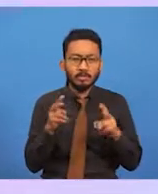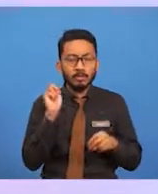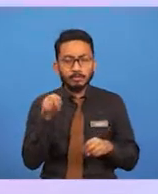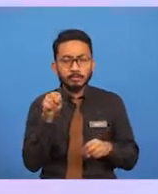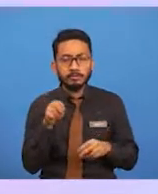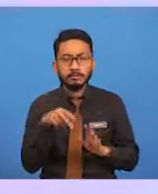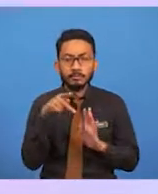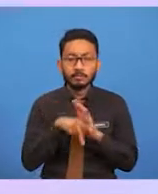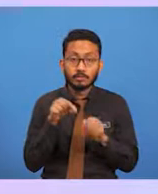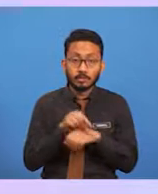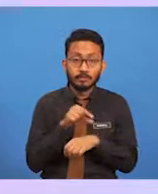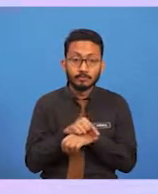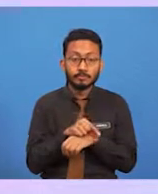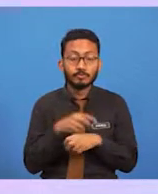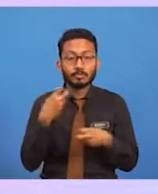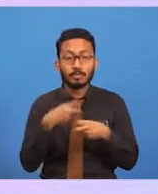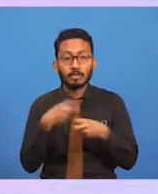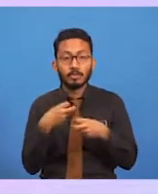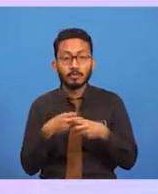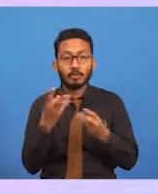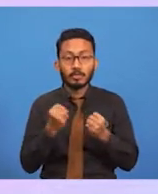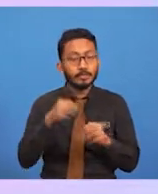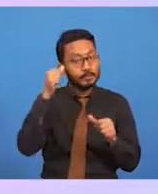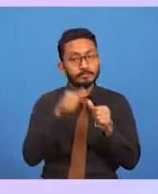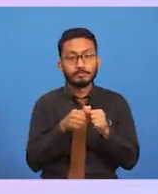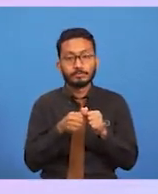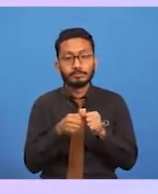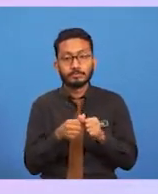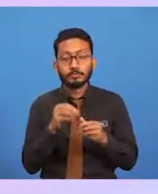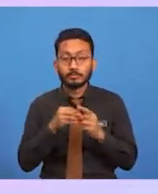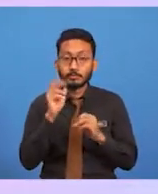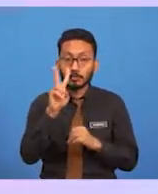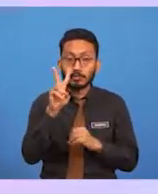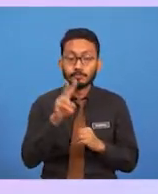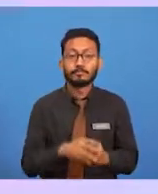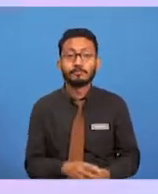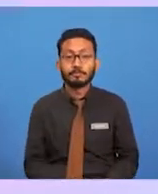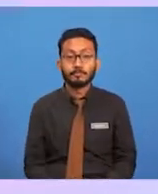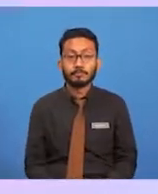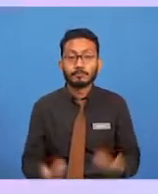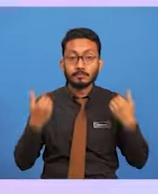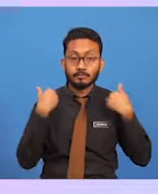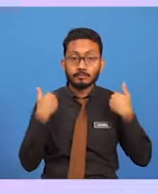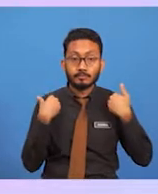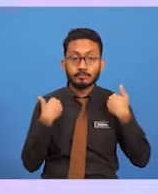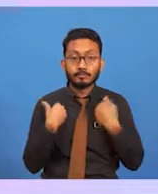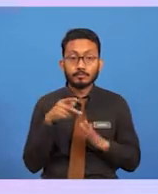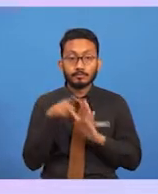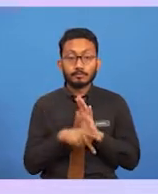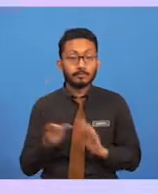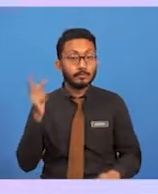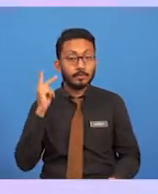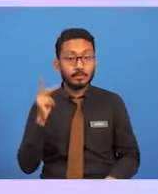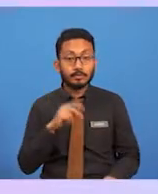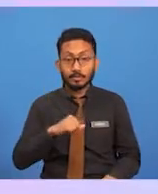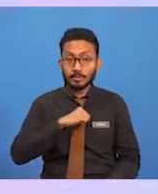pengguna mengenali dan mengingatinya. Ciri yang kedua pula ialah mempunyai kekuatan yang